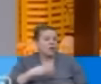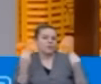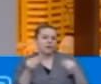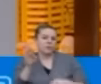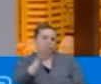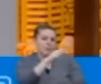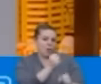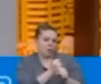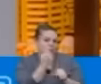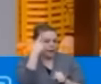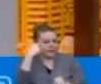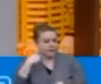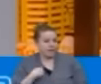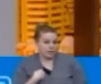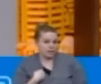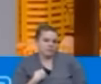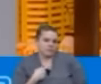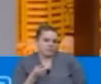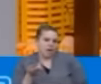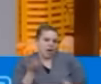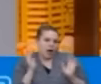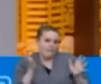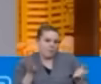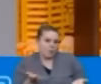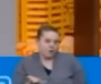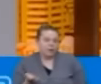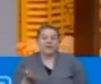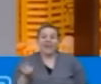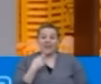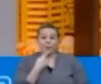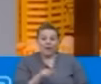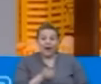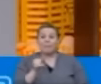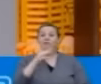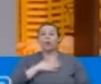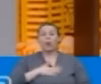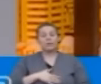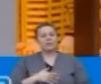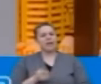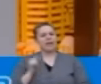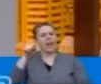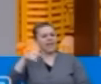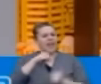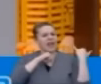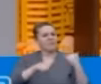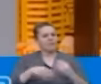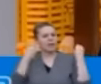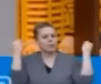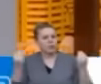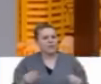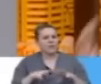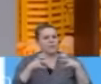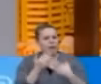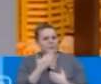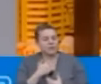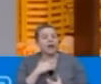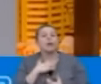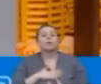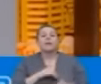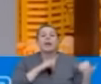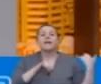שלדעתי הם חמורים. ואני אומר לך שמי שרוצה להגיע ולהביא דברים טובים לעם ישראל, רוצה להביא